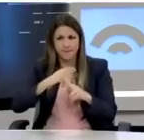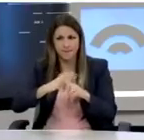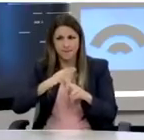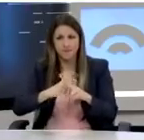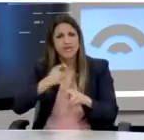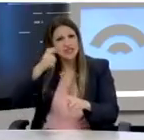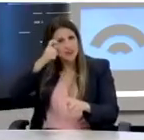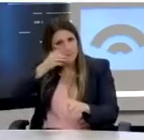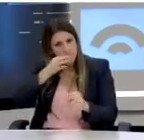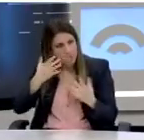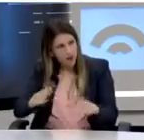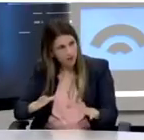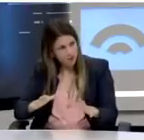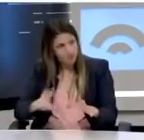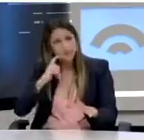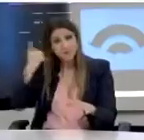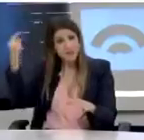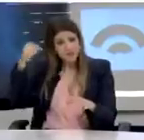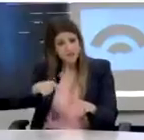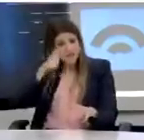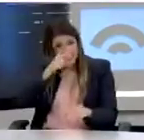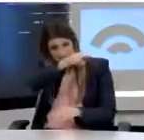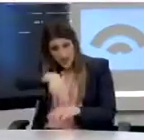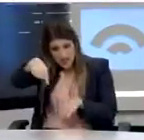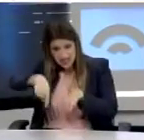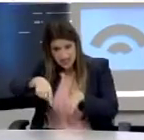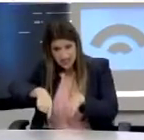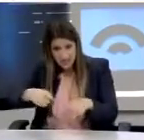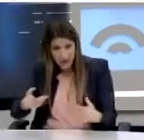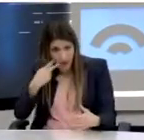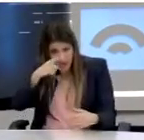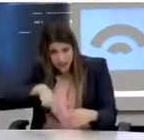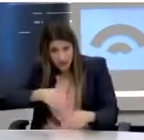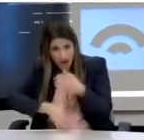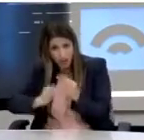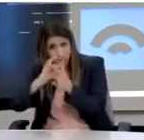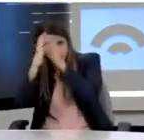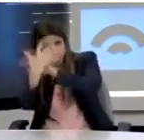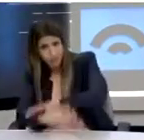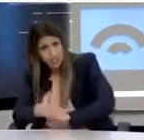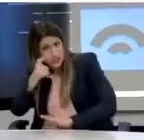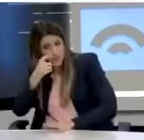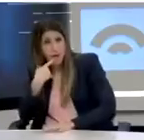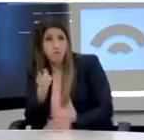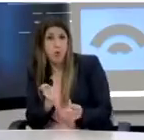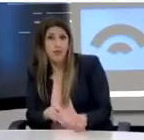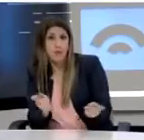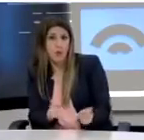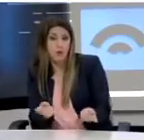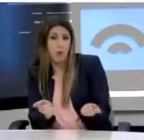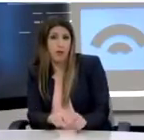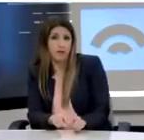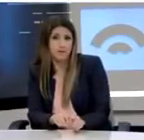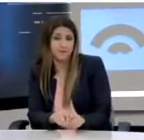Ορίστε, ο Σαμαράς, ο οποίος ήρθε σήμερα εδώ και μας είπε: αποκλείεται, δεν υπάρχει περίπτωση ο Σαμαράς να κάνει το πράγμα, σίγουρα.